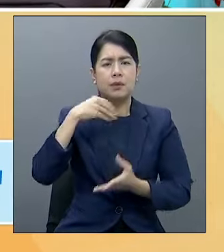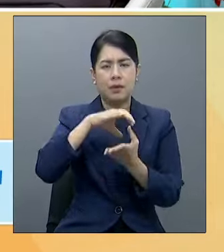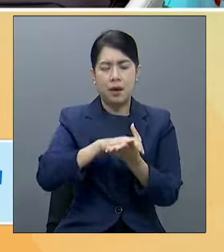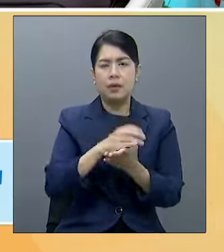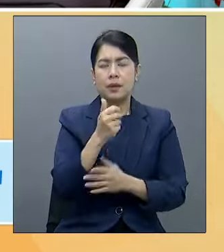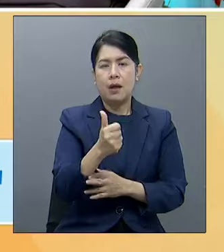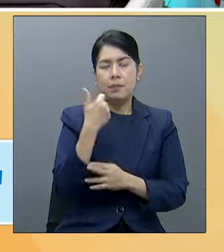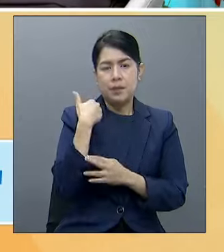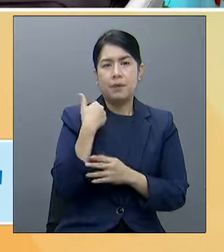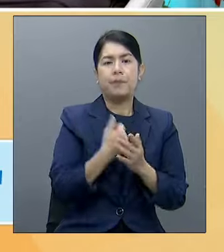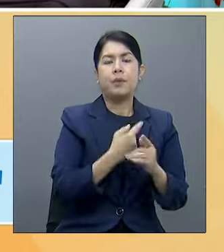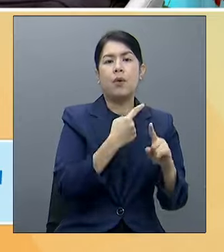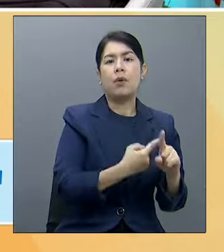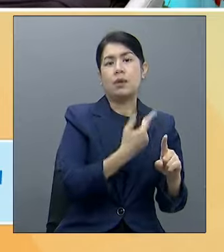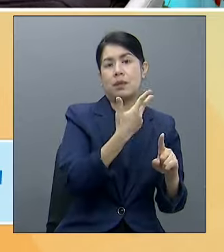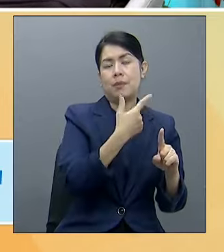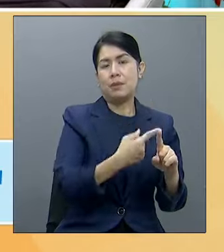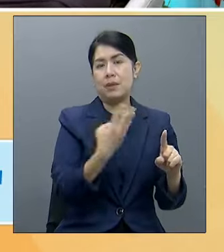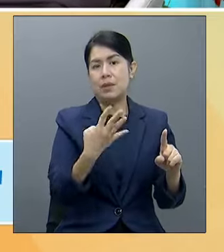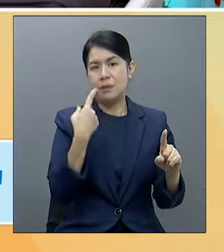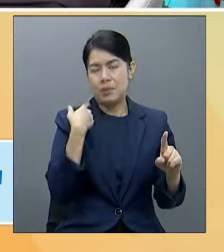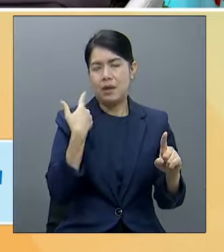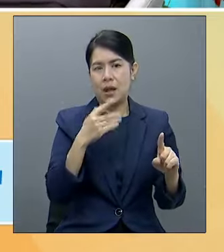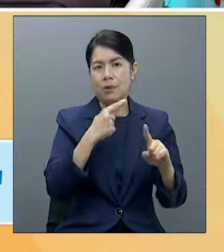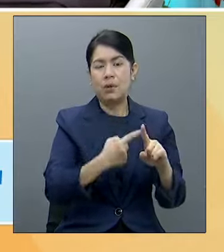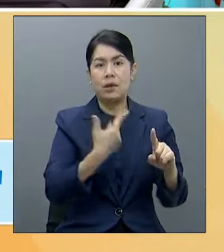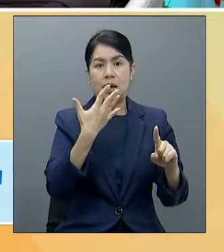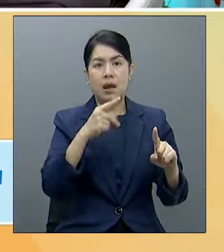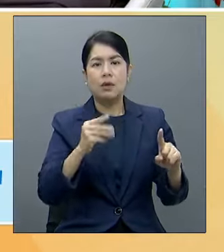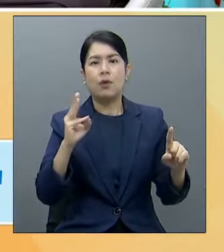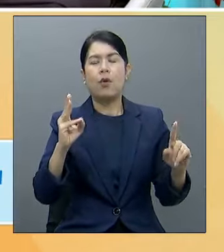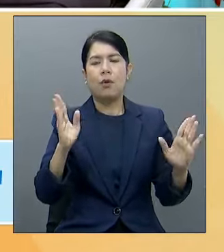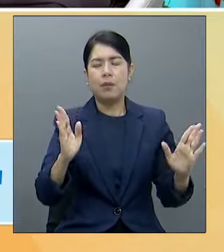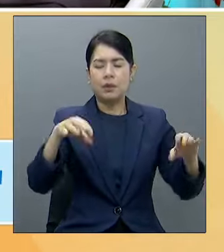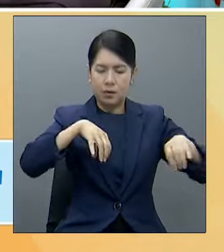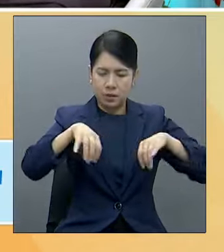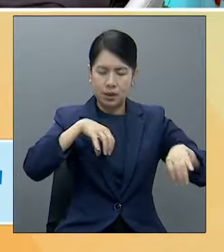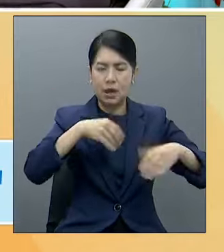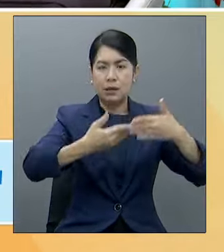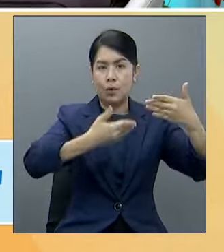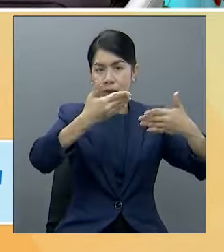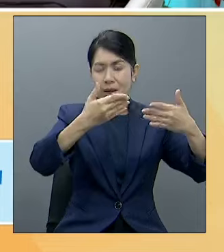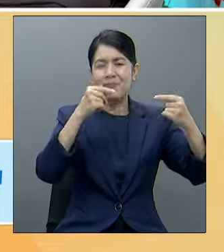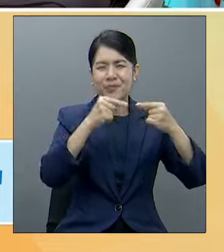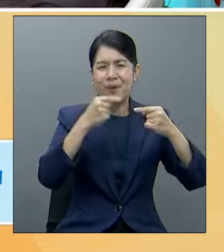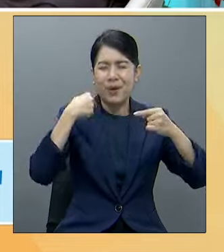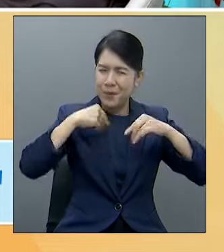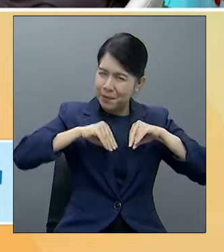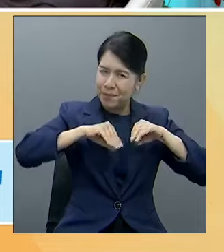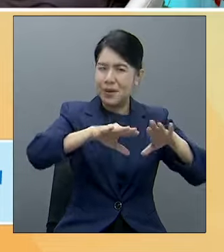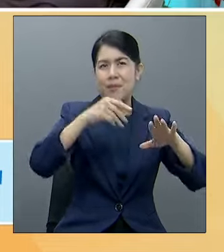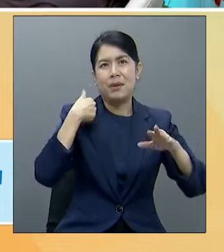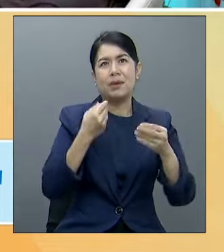งมีนาเมษาเดือนพฤษภาและมิถุนาก็จะเป็นการเตรียมการเพื่อเฉลิมฉลองอย่างยิ่ง